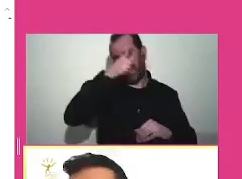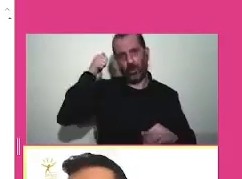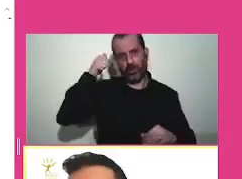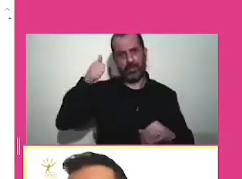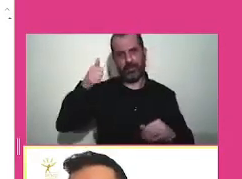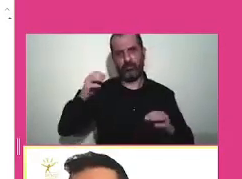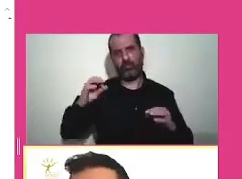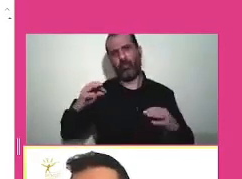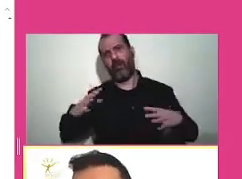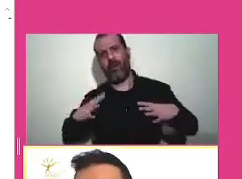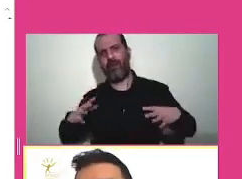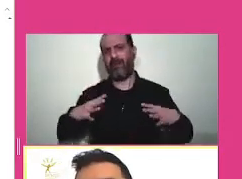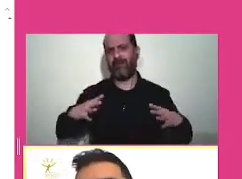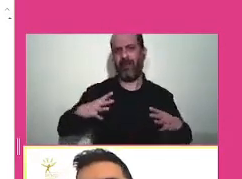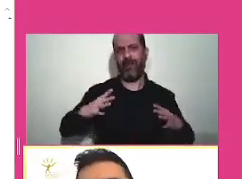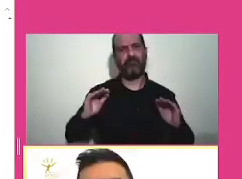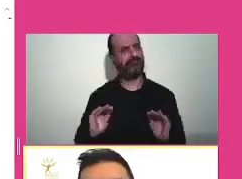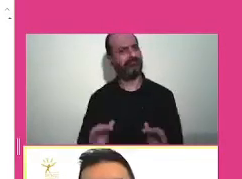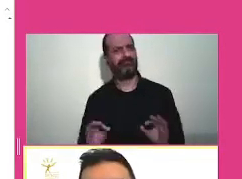να κάνουμε ένα εργαστήριο